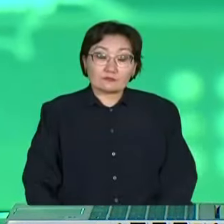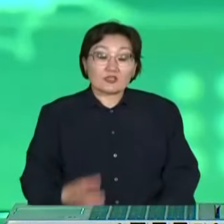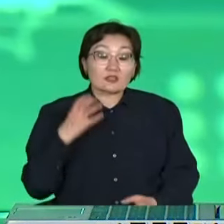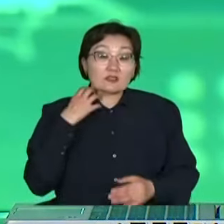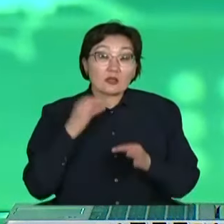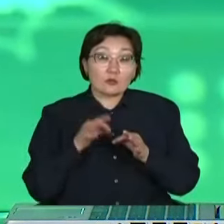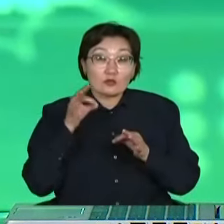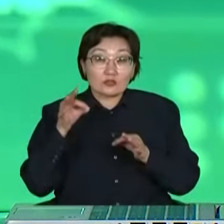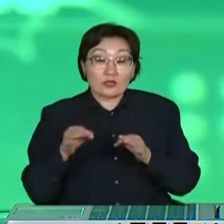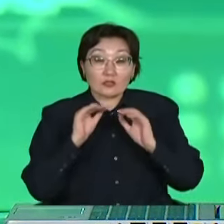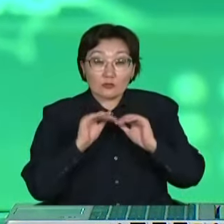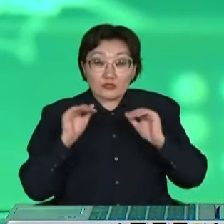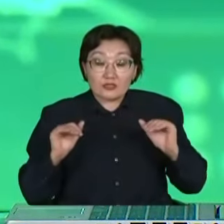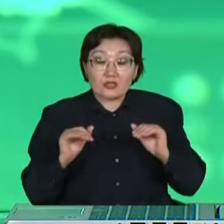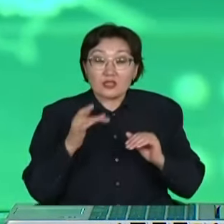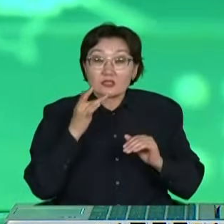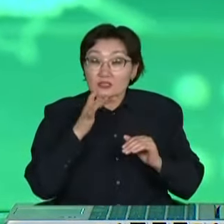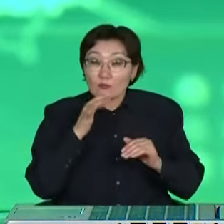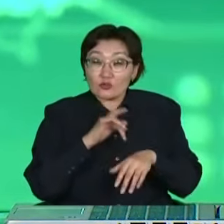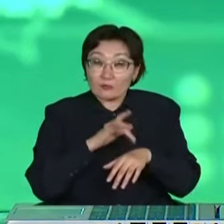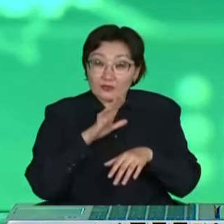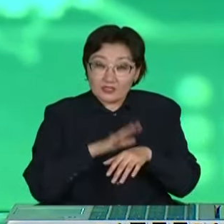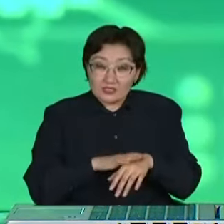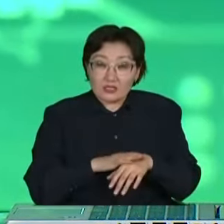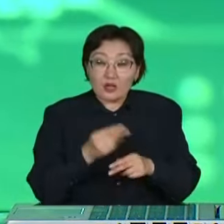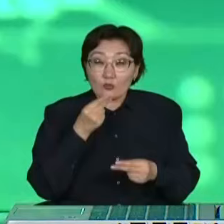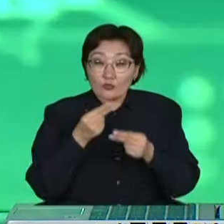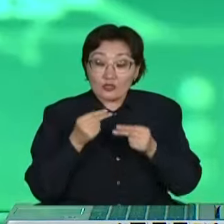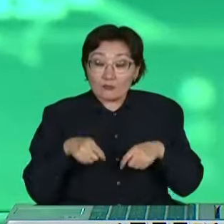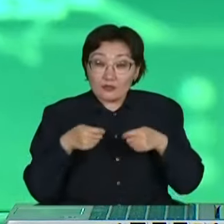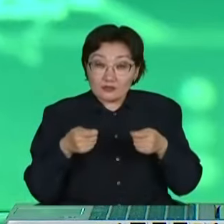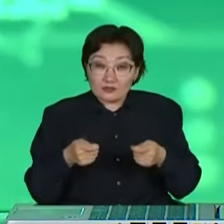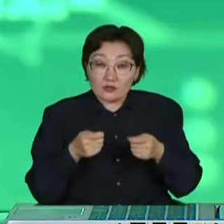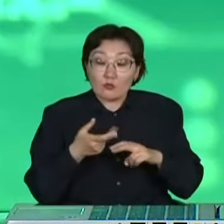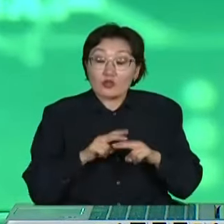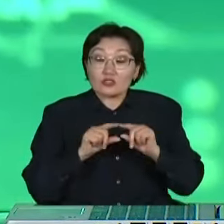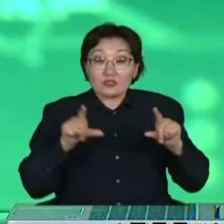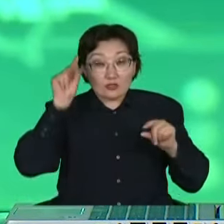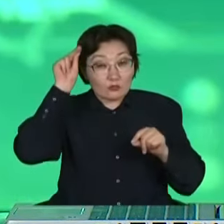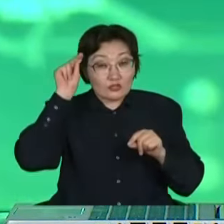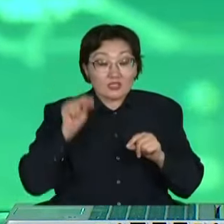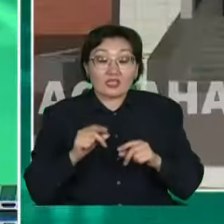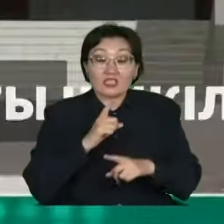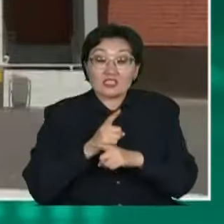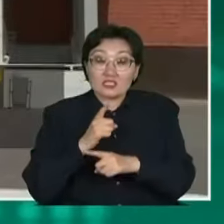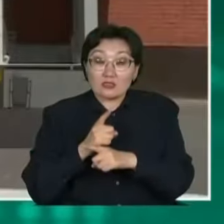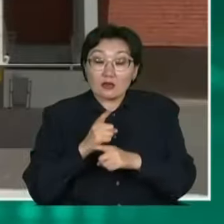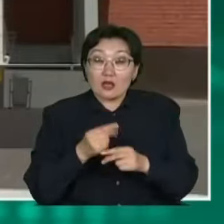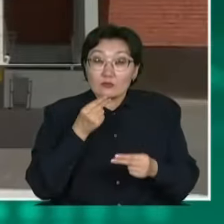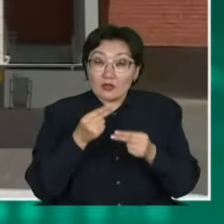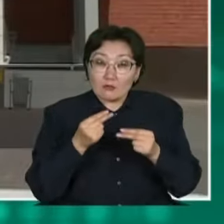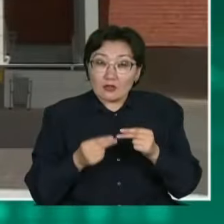Қызылорда облысында оқушыларға жарамдылық мерзімі өтіп кеткен өнімдер беріліп келген. Бұл мектептерде тіпті тыйым салынған